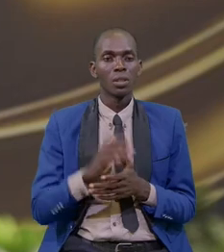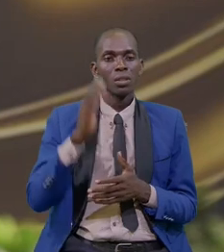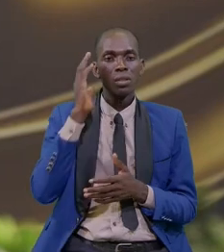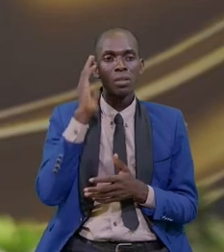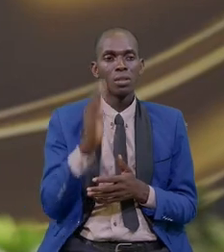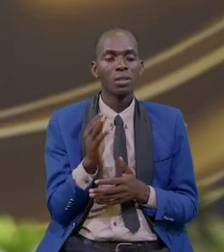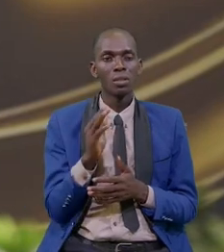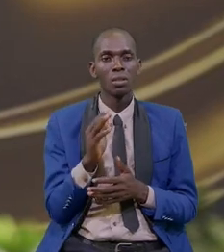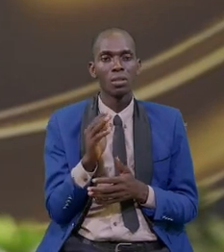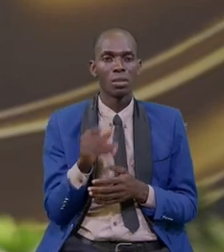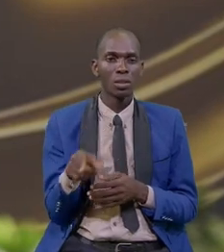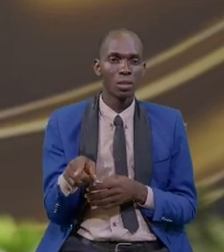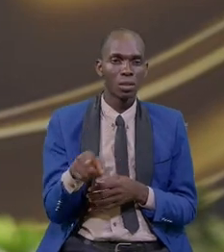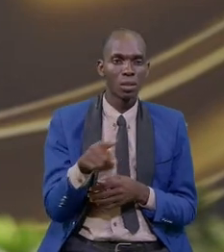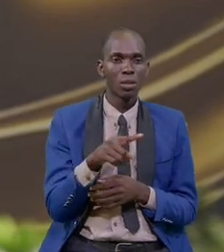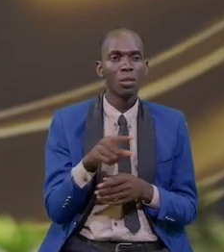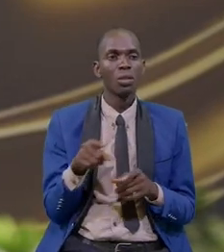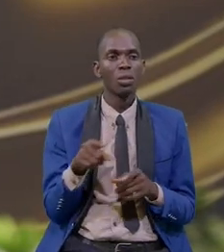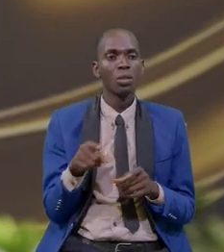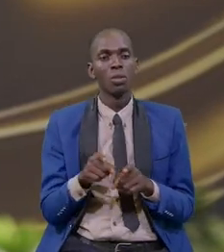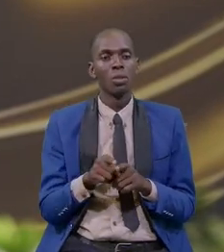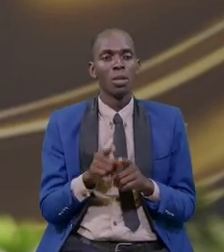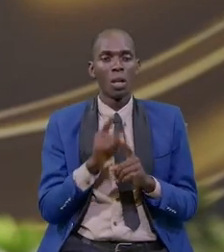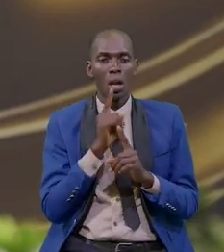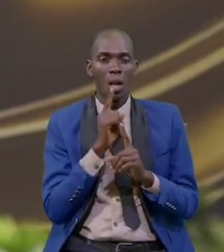Ils voudront également répondre. Ils répondront aussi.